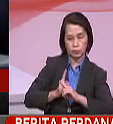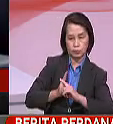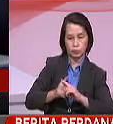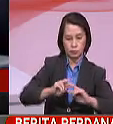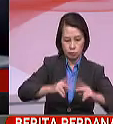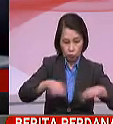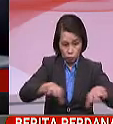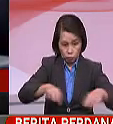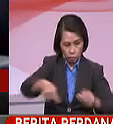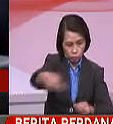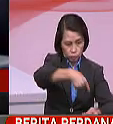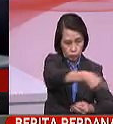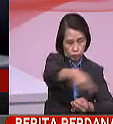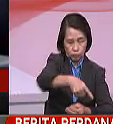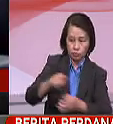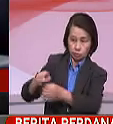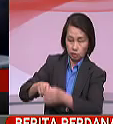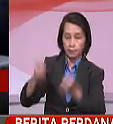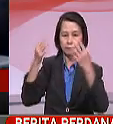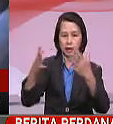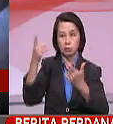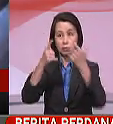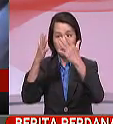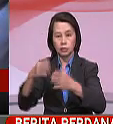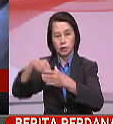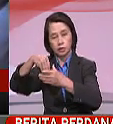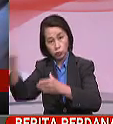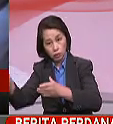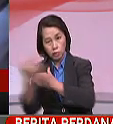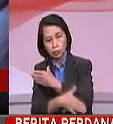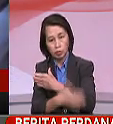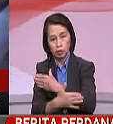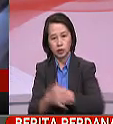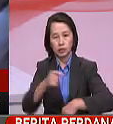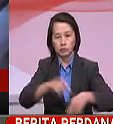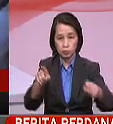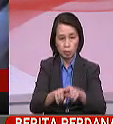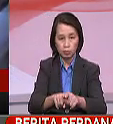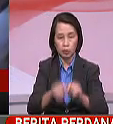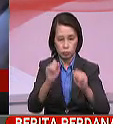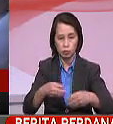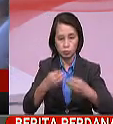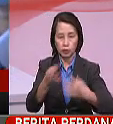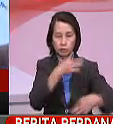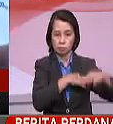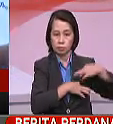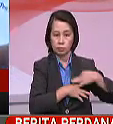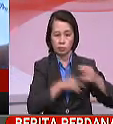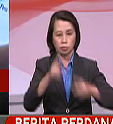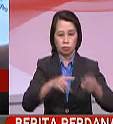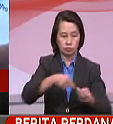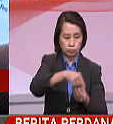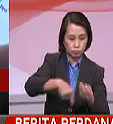pembangunan Lita berkenaan mampu menarik Lebih ramai pelancong dari luar negara lama sama yaitu dijangka memberi manfaat kepada